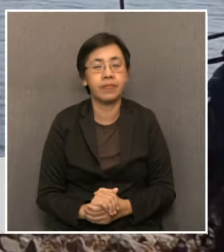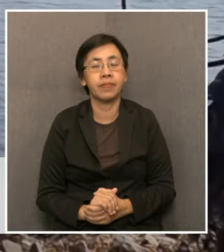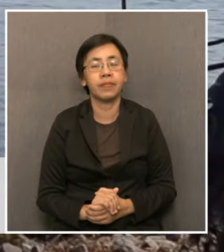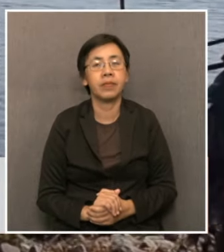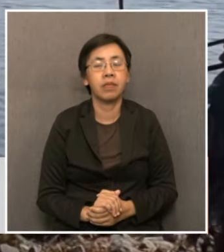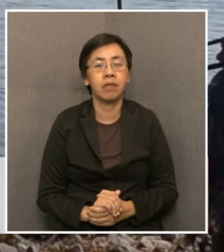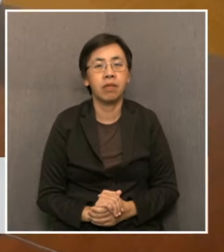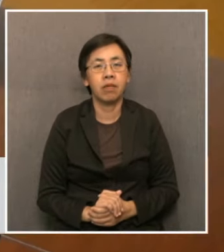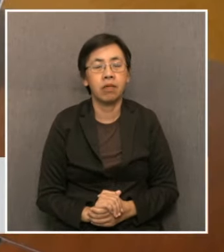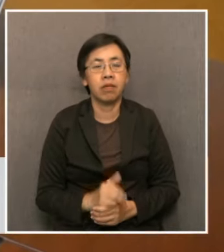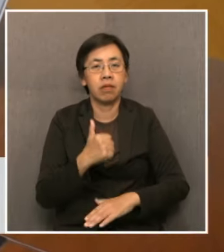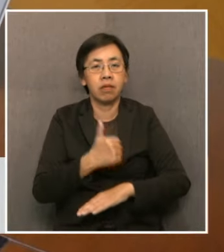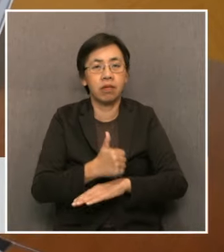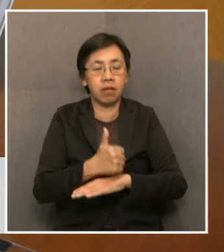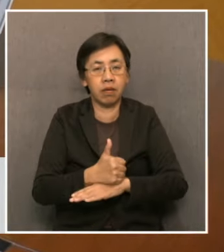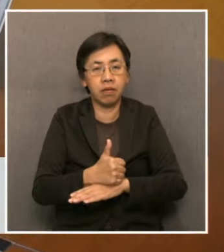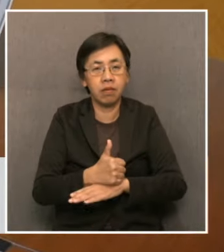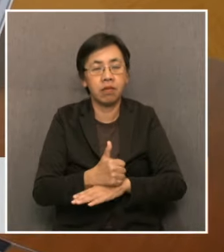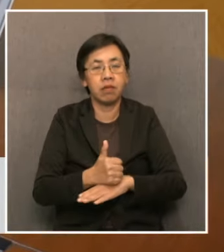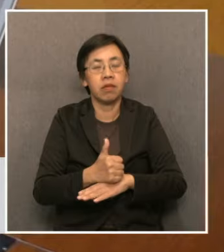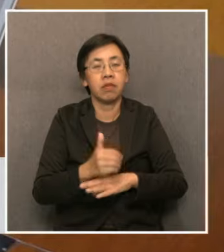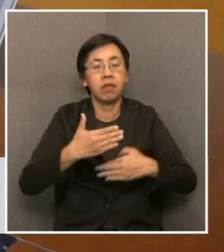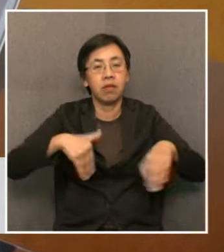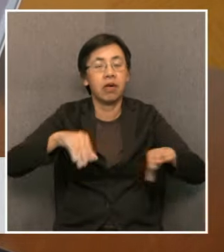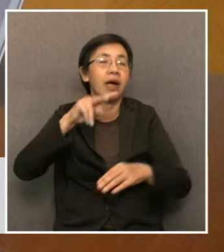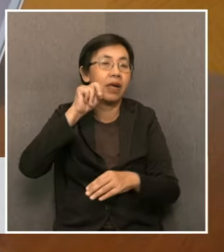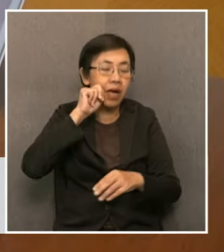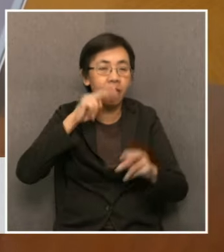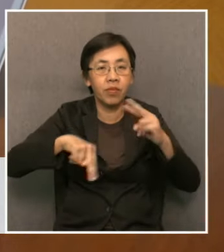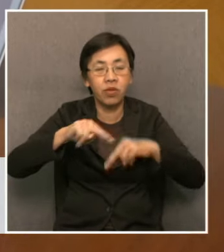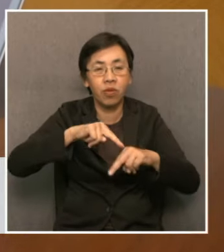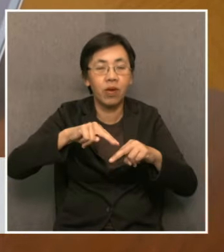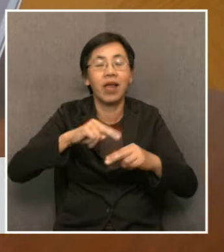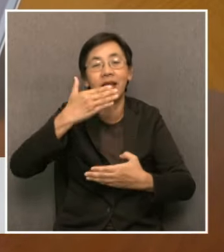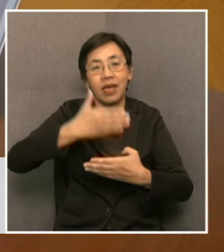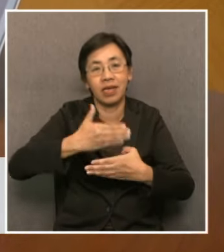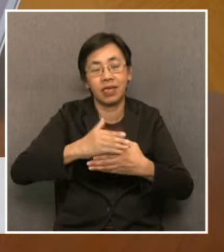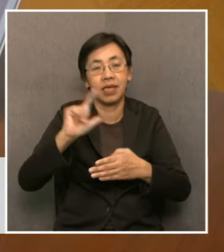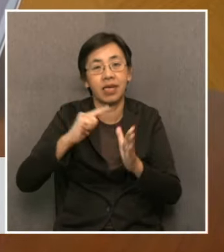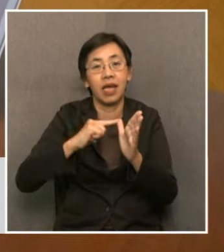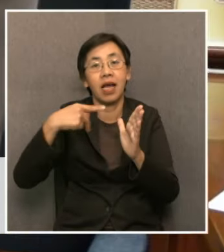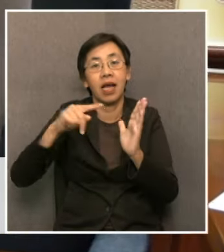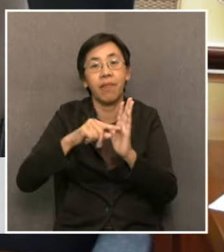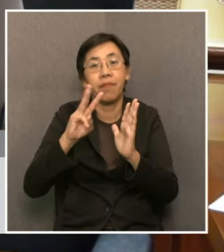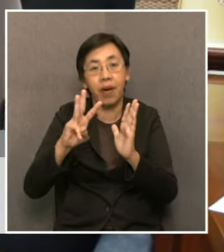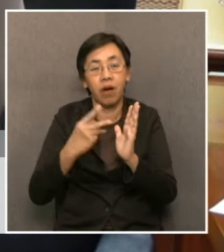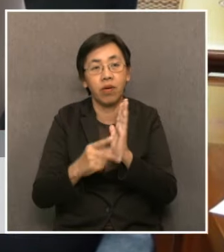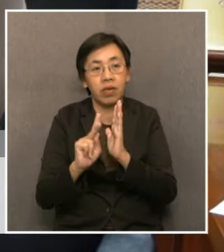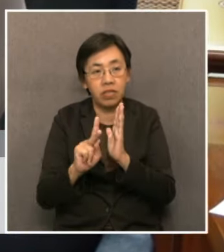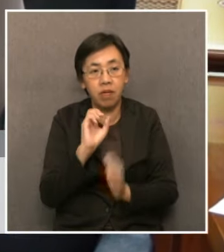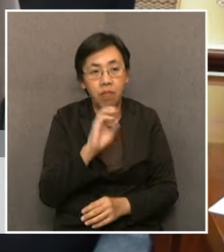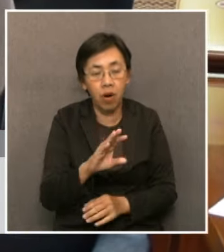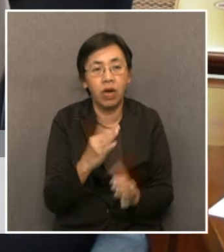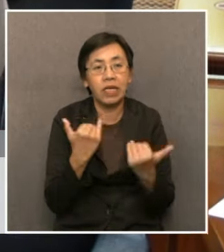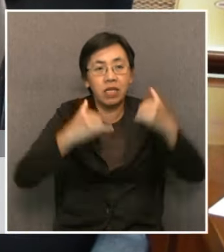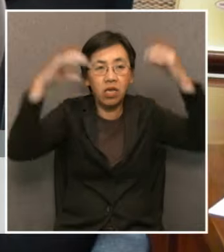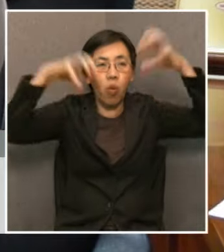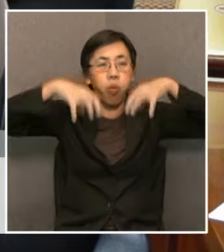ทักษ์ผู้อำนวยการโครงการส่งน้ำและบำรุงรักษาลำปาวกล่าวว่าหลังจากเริ่มเข้าสู่ช่วงฤดูฝนแ